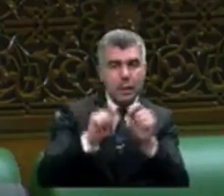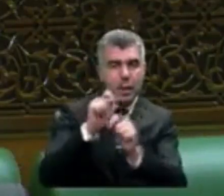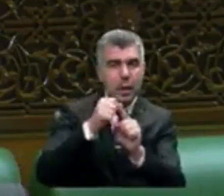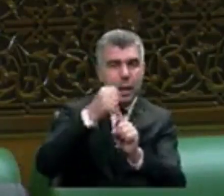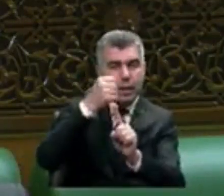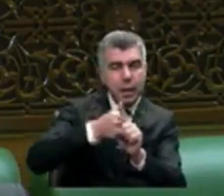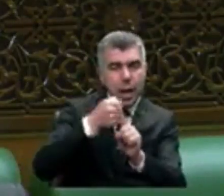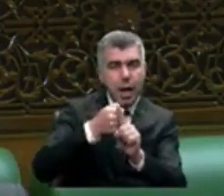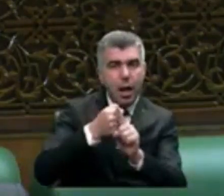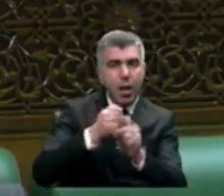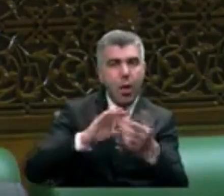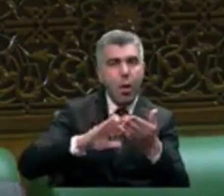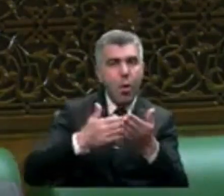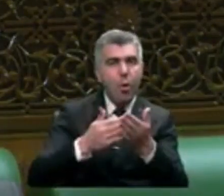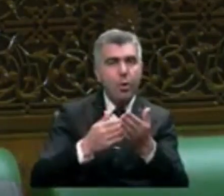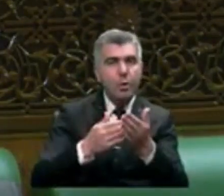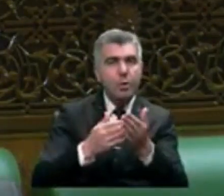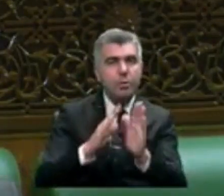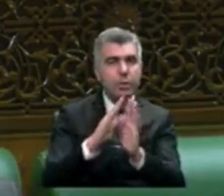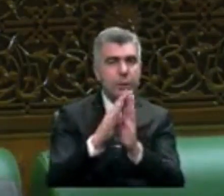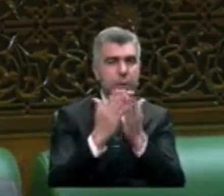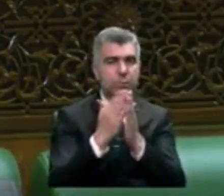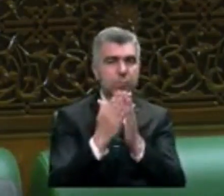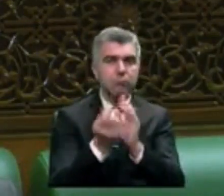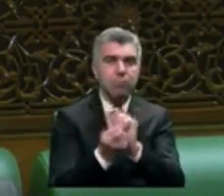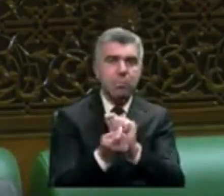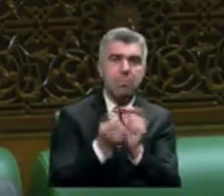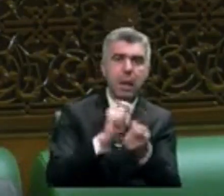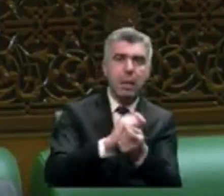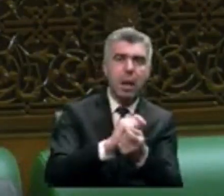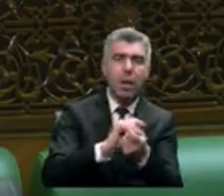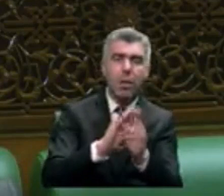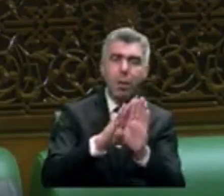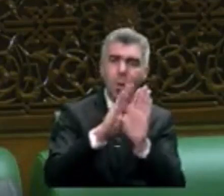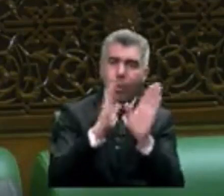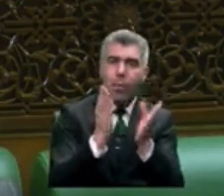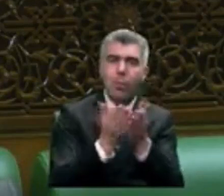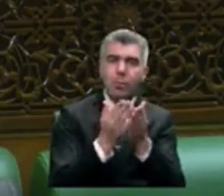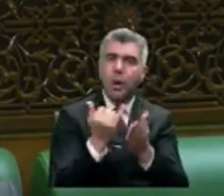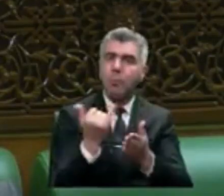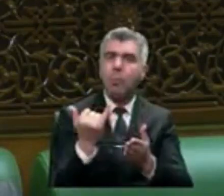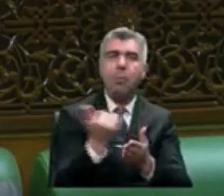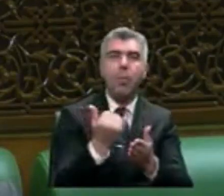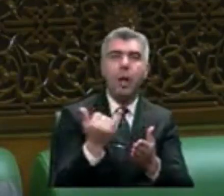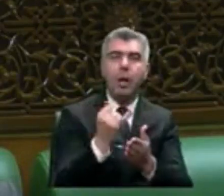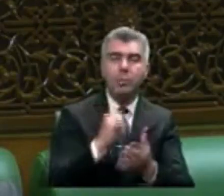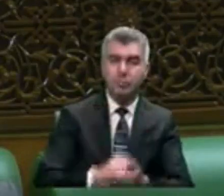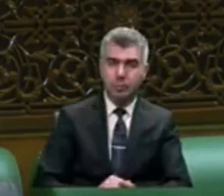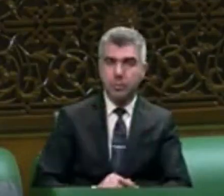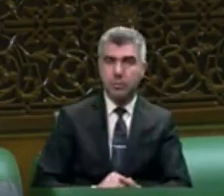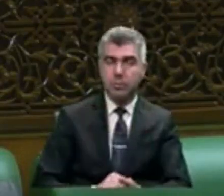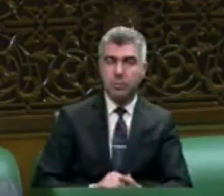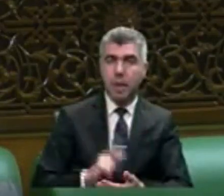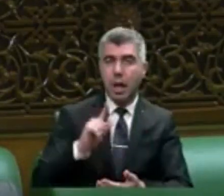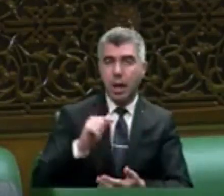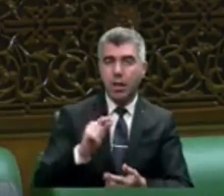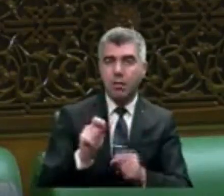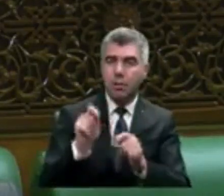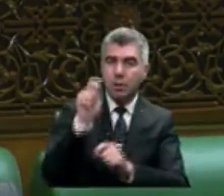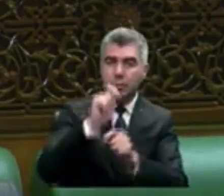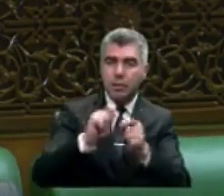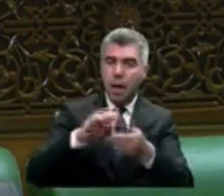سيتم من خلاله اقرار مجموعه من الاصلاحات الهيكليه بهذا القطاع الهام وذلك بهدف تجويده